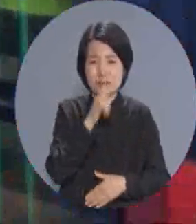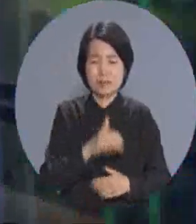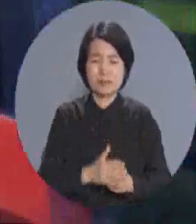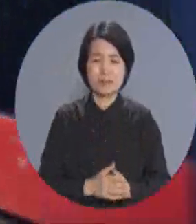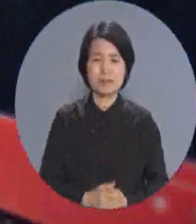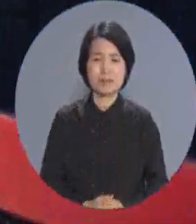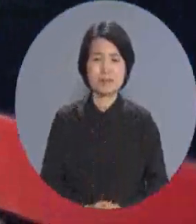박종호입니다